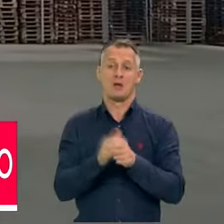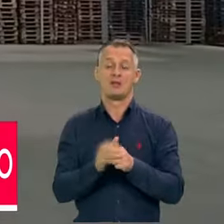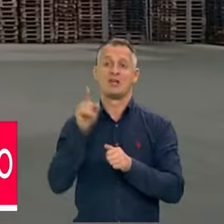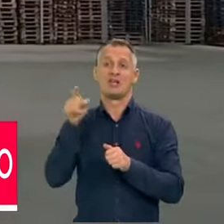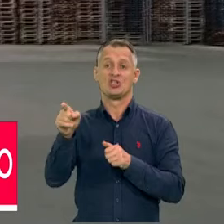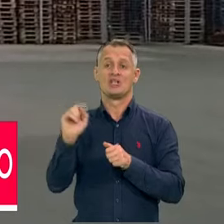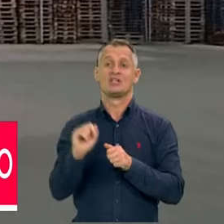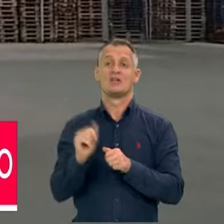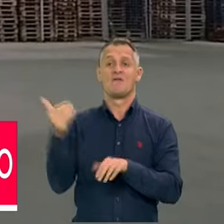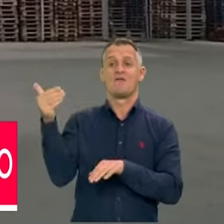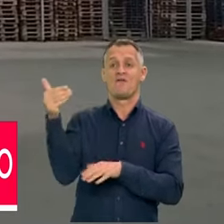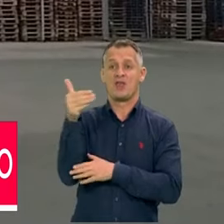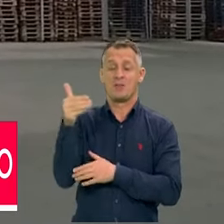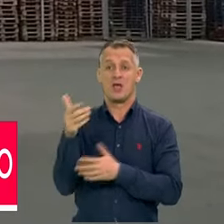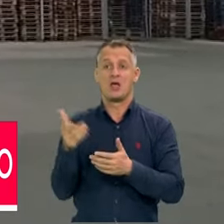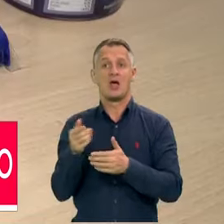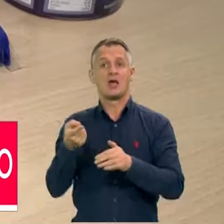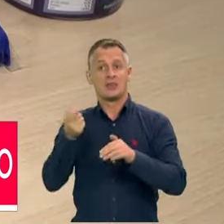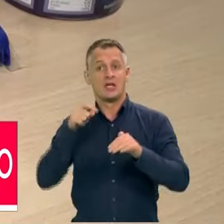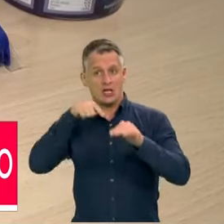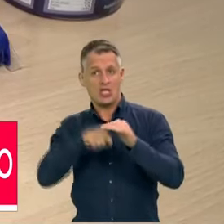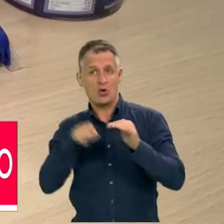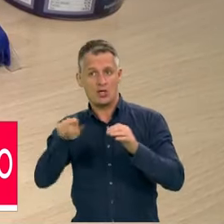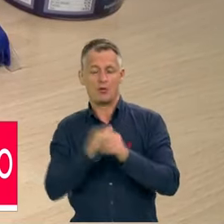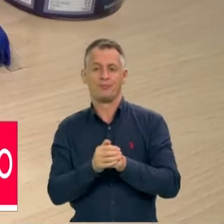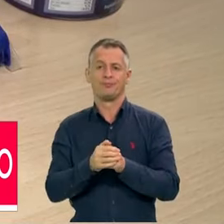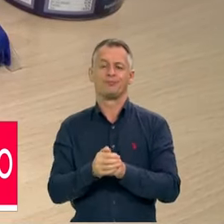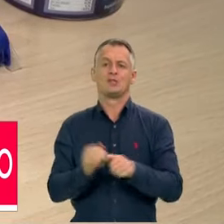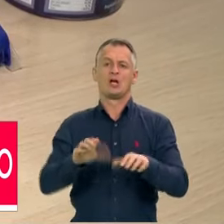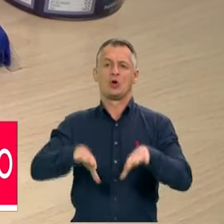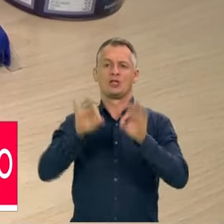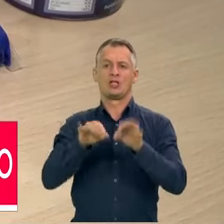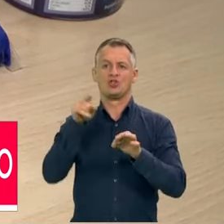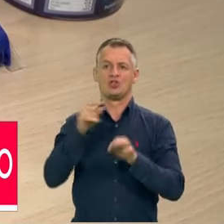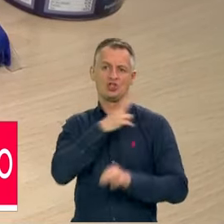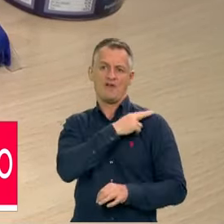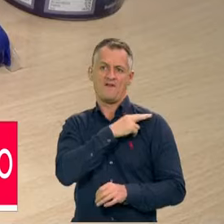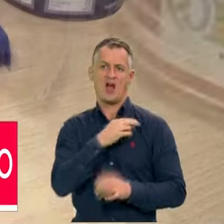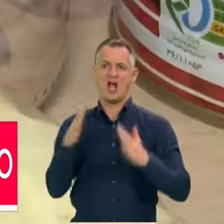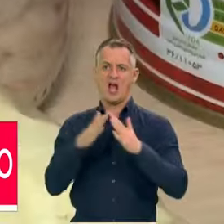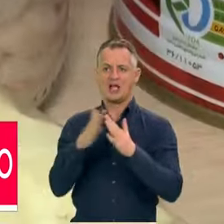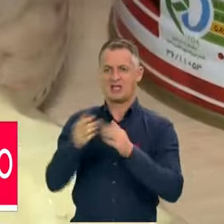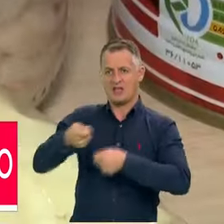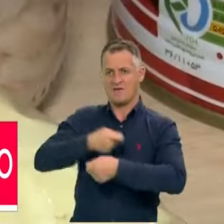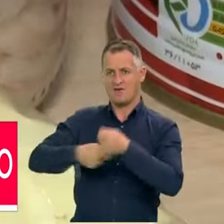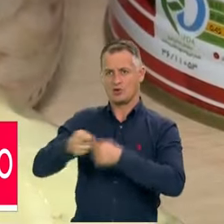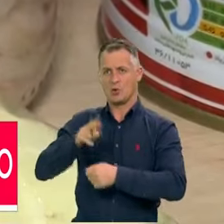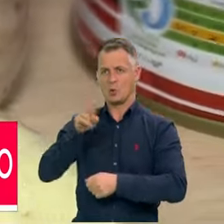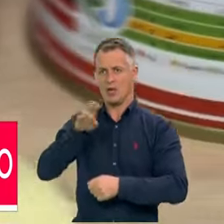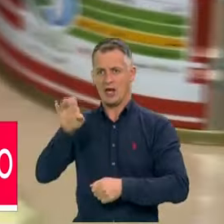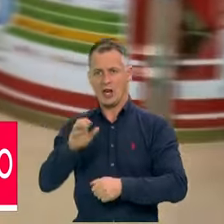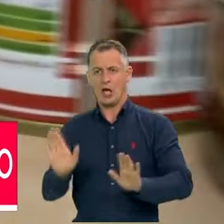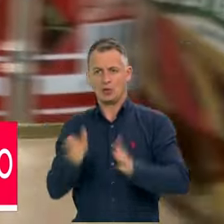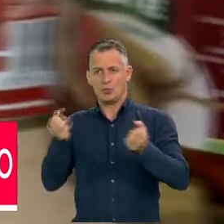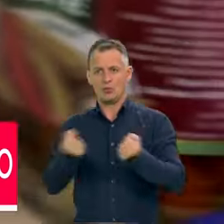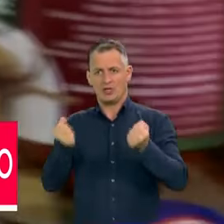la aceste societăți comerciale corpul de control a constatat și că șefa casei Unirii care era în funcție la începutul acestui an